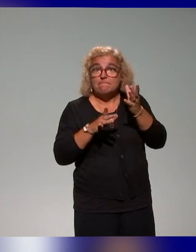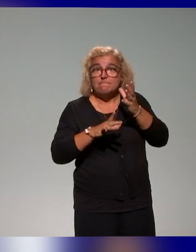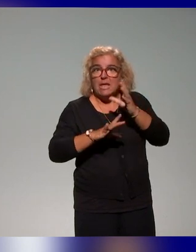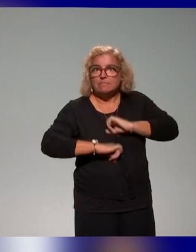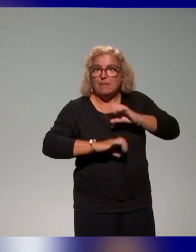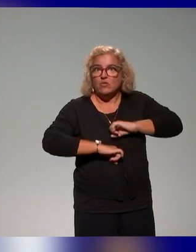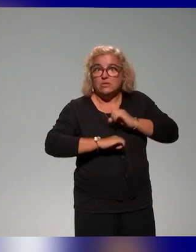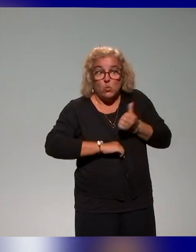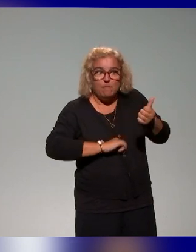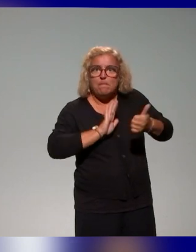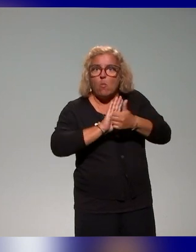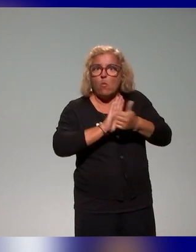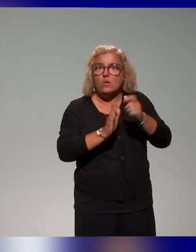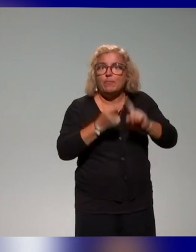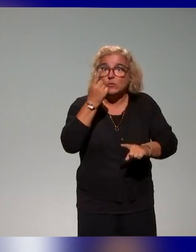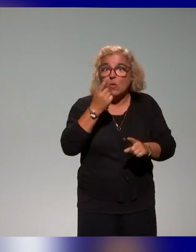important puisqu'il a,